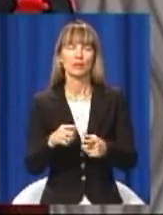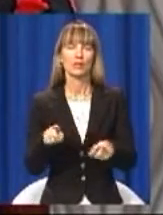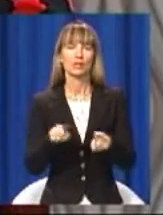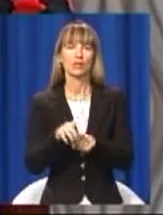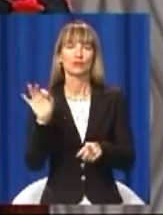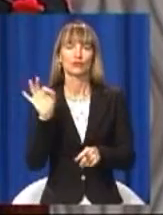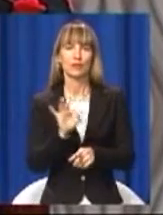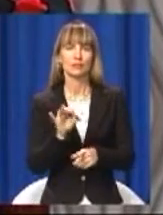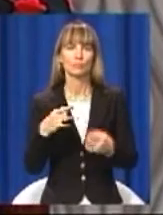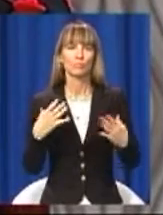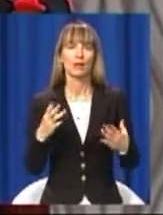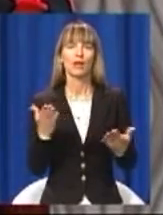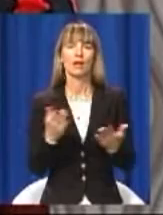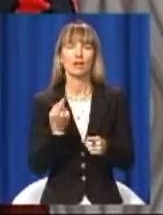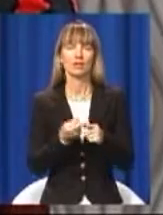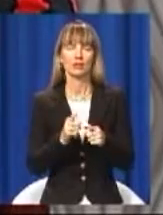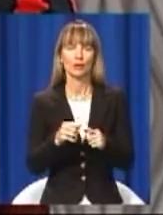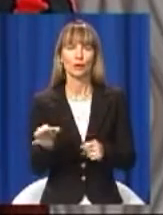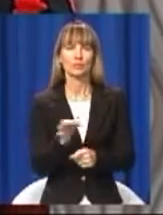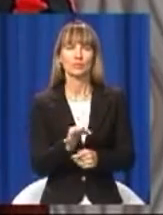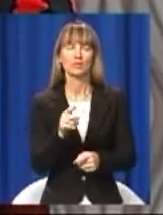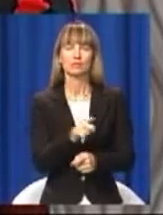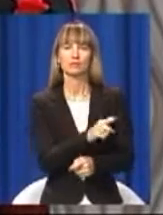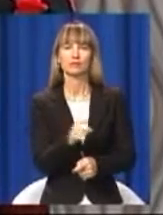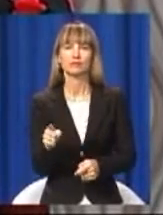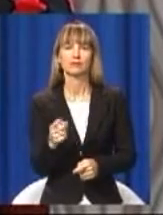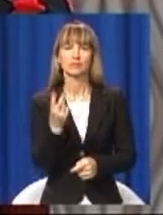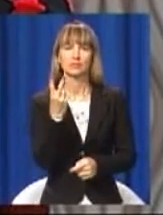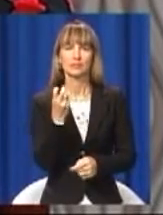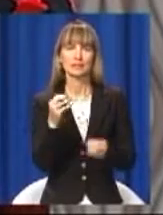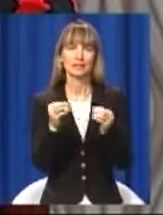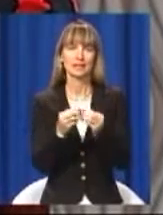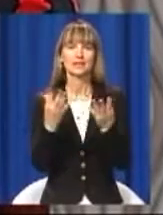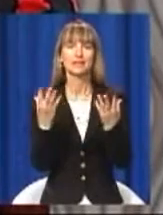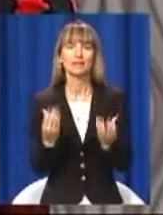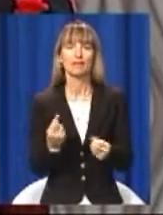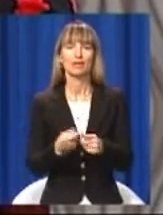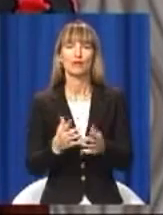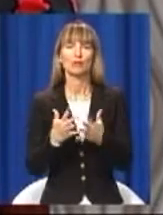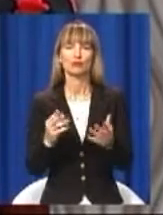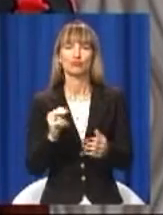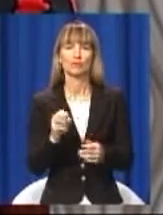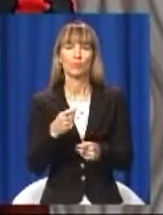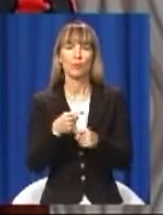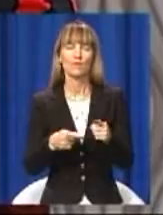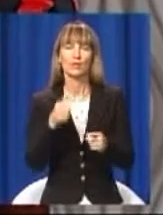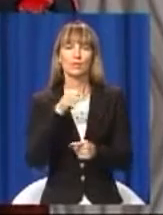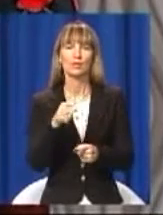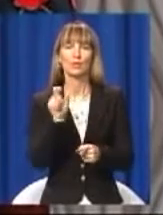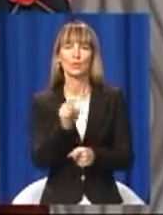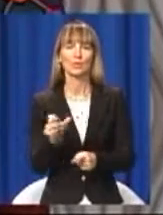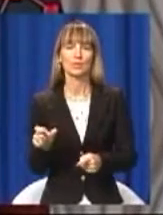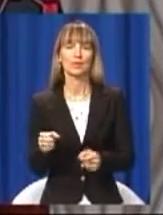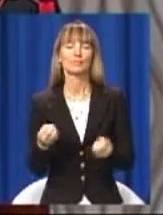як на індонезійському острові. А там він триває аж 210 днів. Уявляєш, це навіть більше, ніж половина року. Тобто там люди